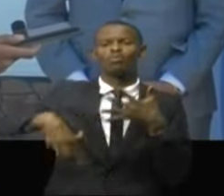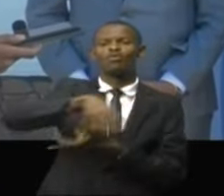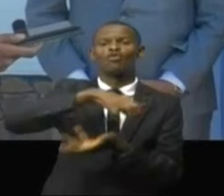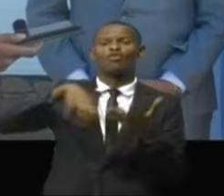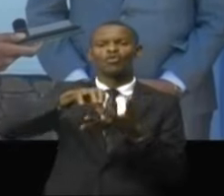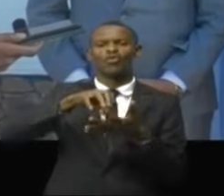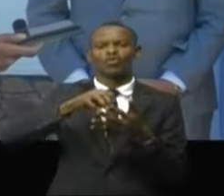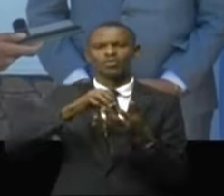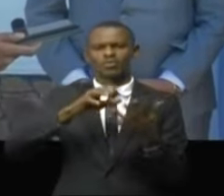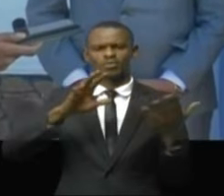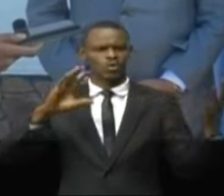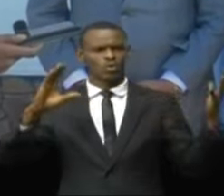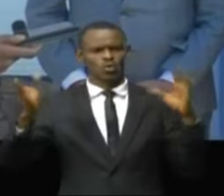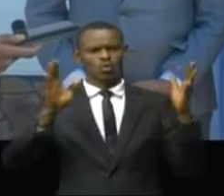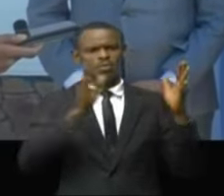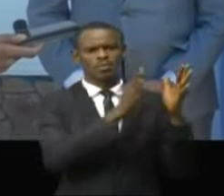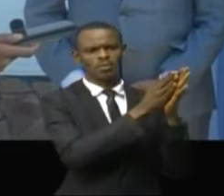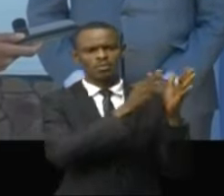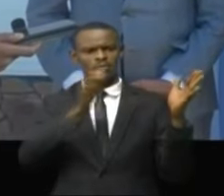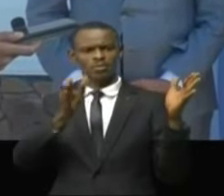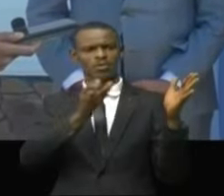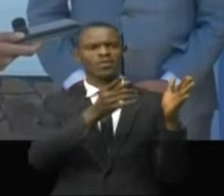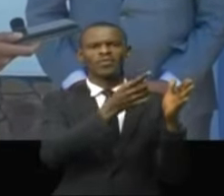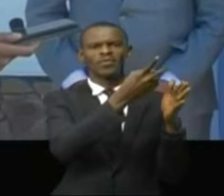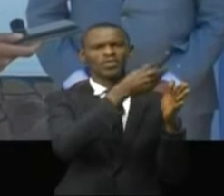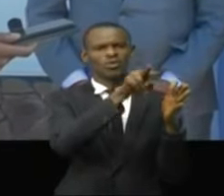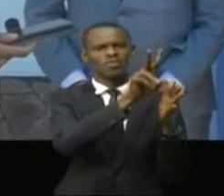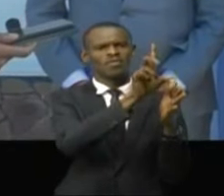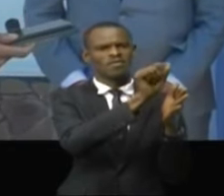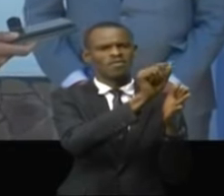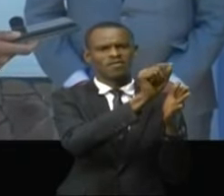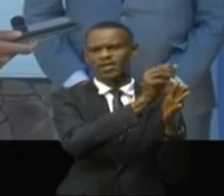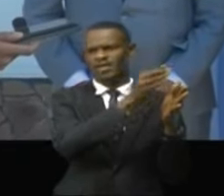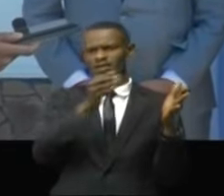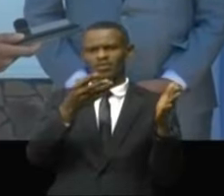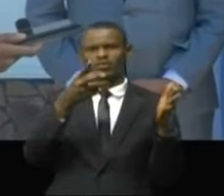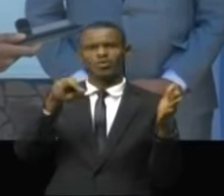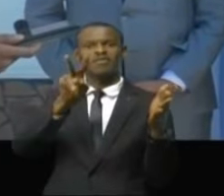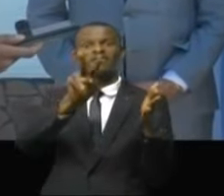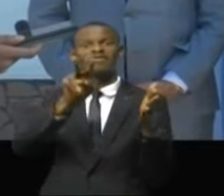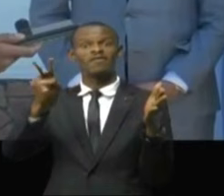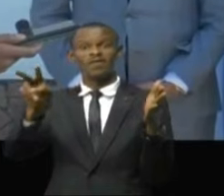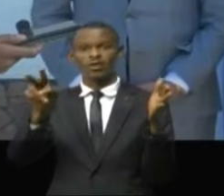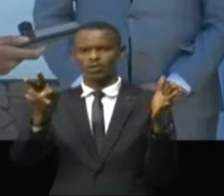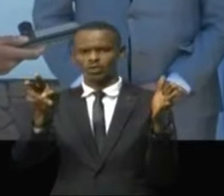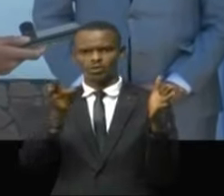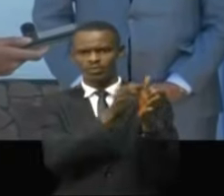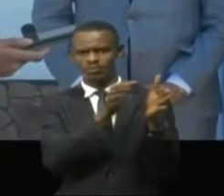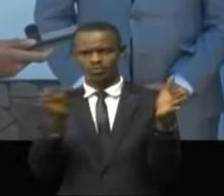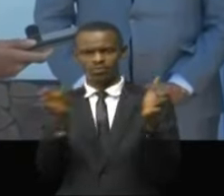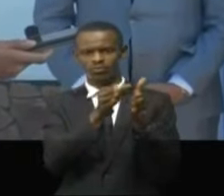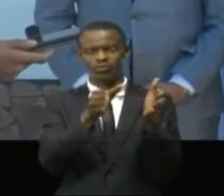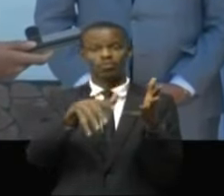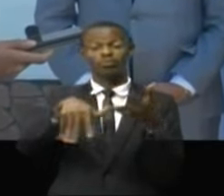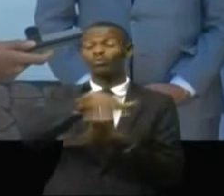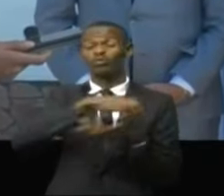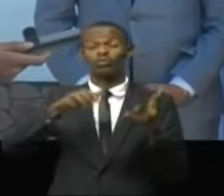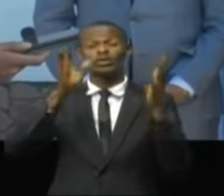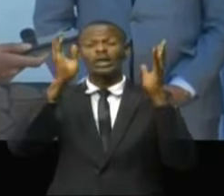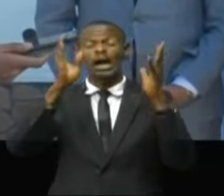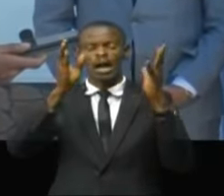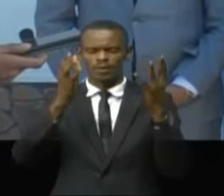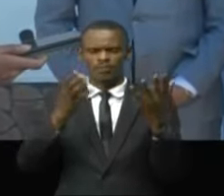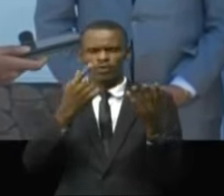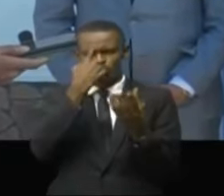2020 à 2022. Comme recommandation, On demande aux pays en voie de développement d'augmenter